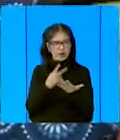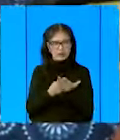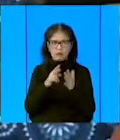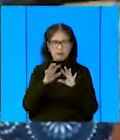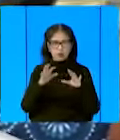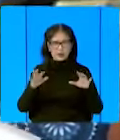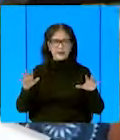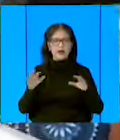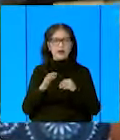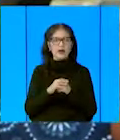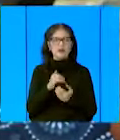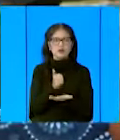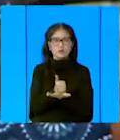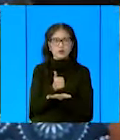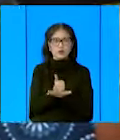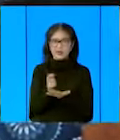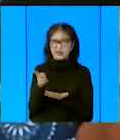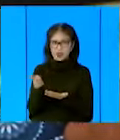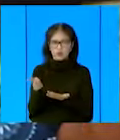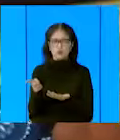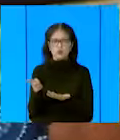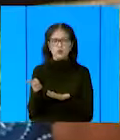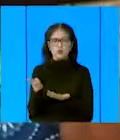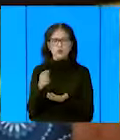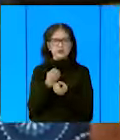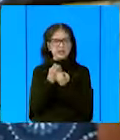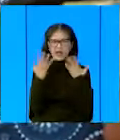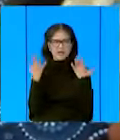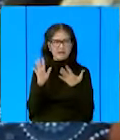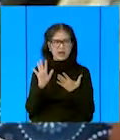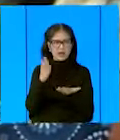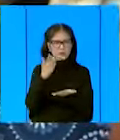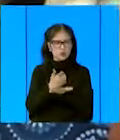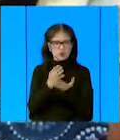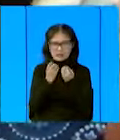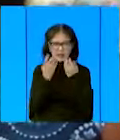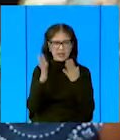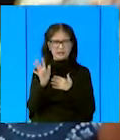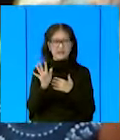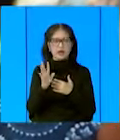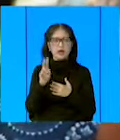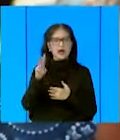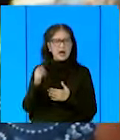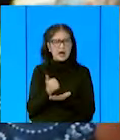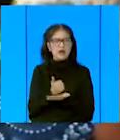hal yang sebetulnya menurut hemat kami itu kabur dan tidak perlu mesti